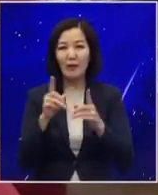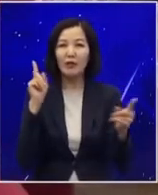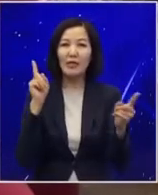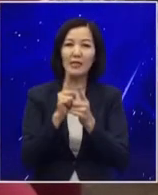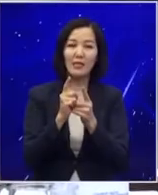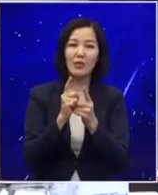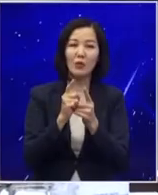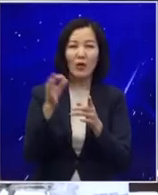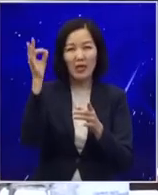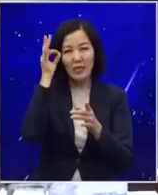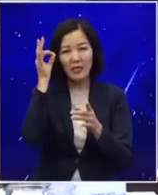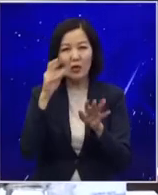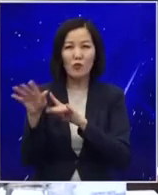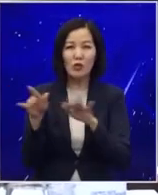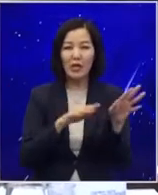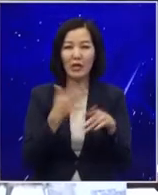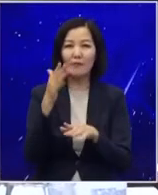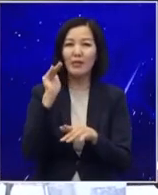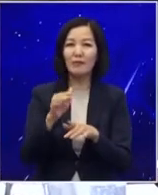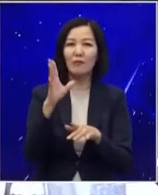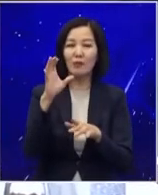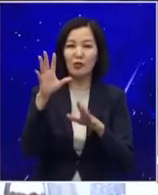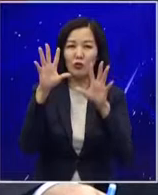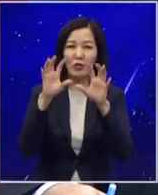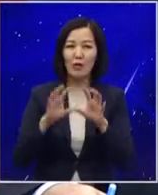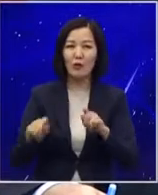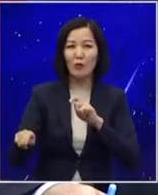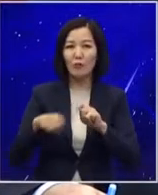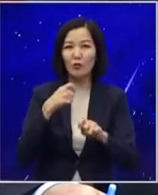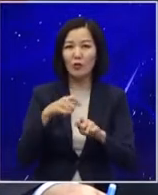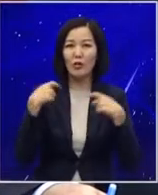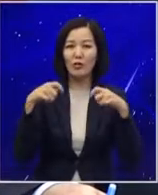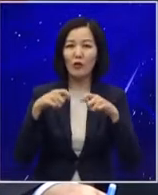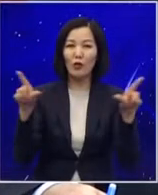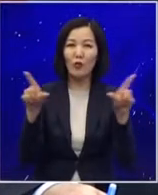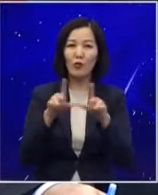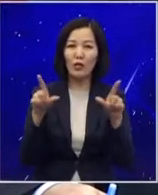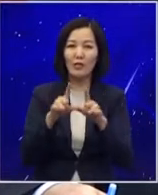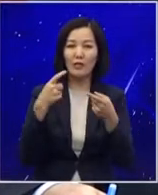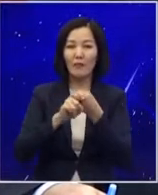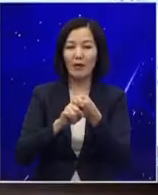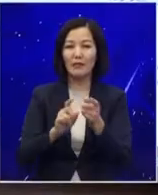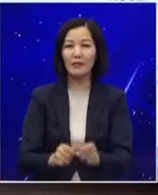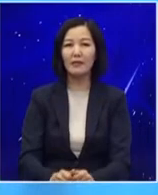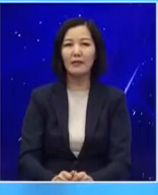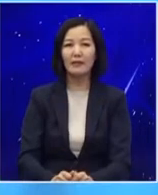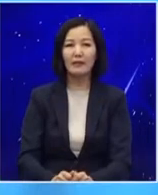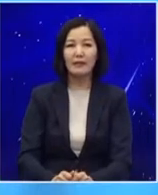мен еске алу шаралары. 5500 заң бұзушылық сауда орталықтар мен дүкендерге қатысты.